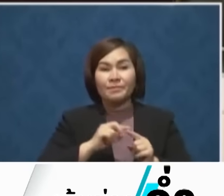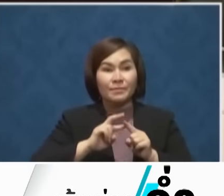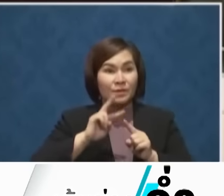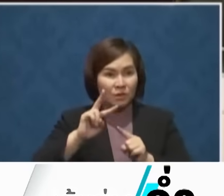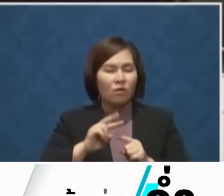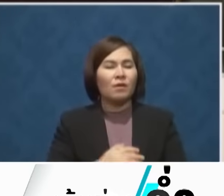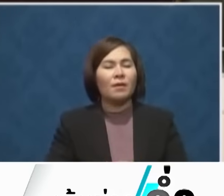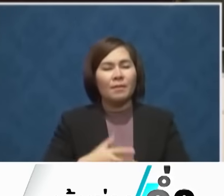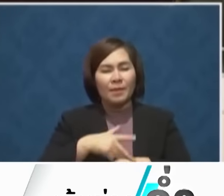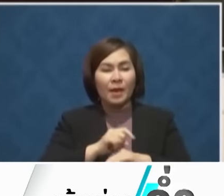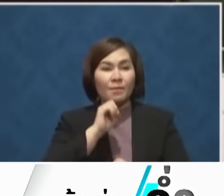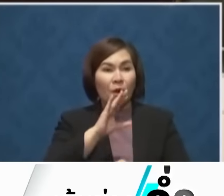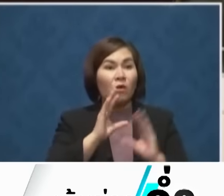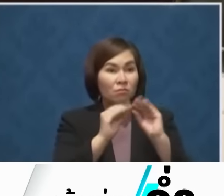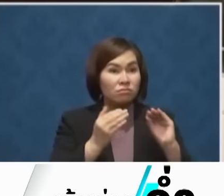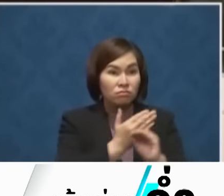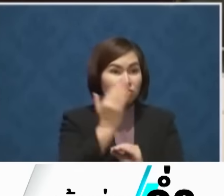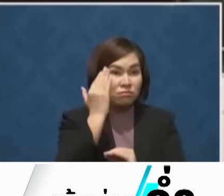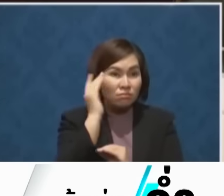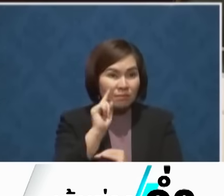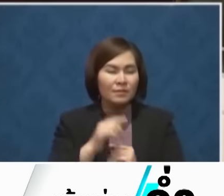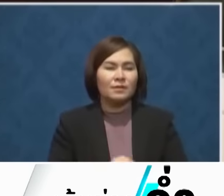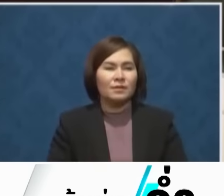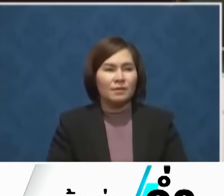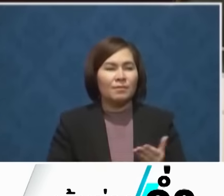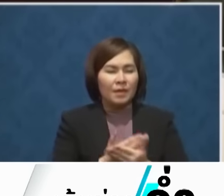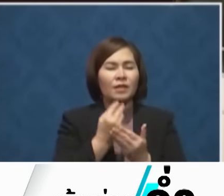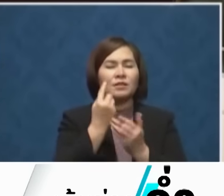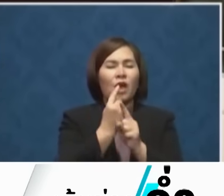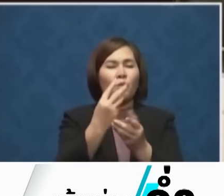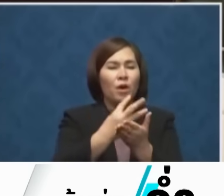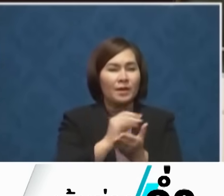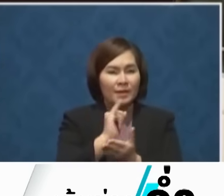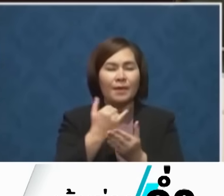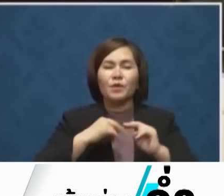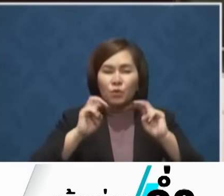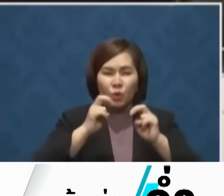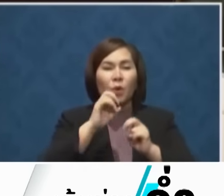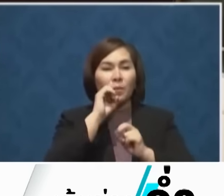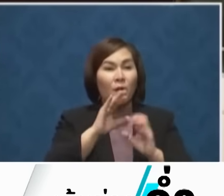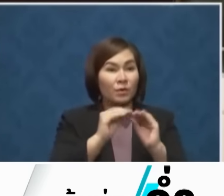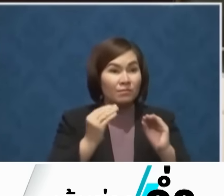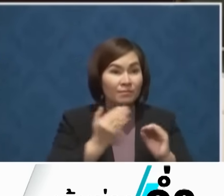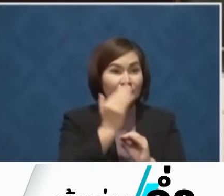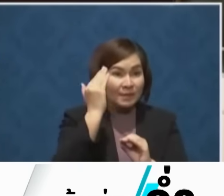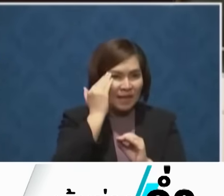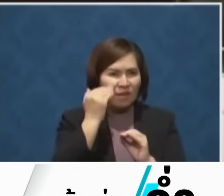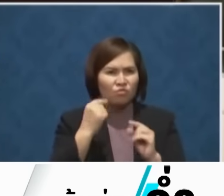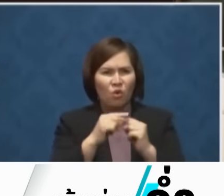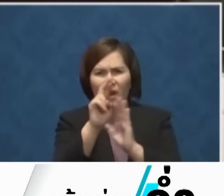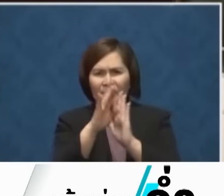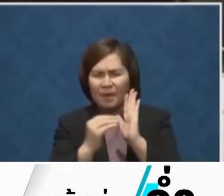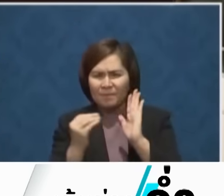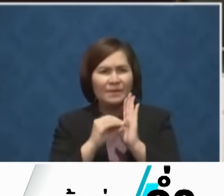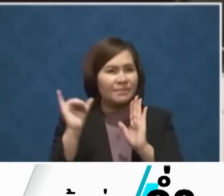งหลังจากนี้จะยังไงล่ะถ้าต้องลาออกหมออ๋องบอกว่าก็ไม่เป็นไรก็จะไปผลักดันต่อในคณะกรรมการกิจการสภาผู้แทนราษ